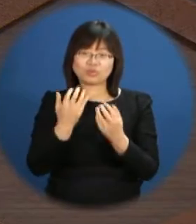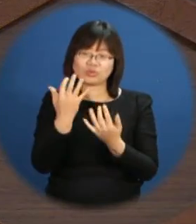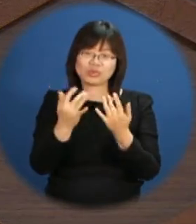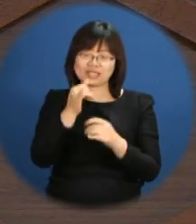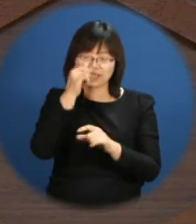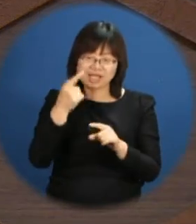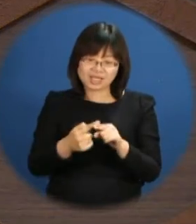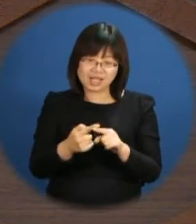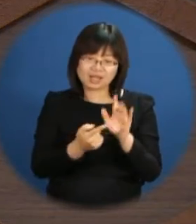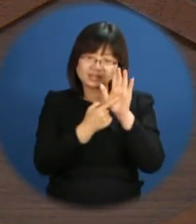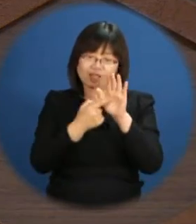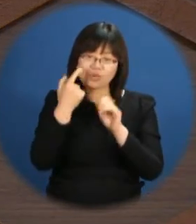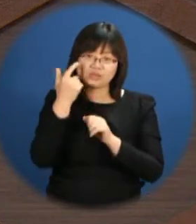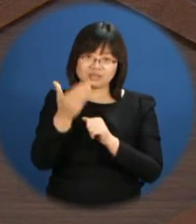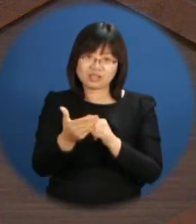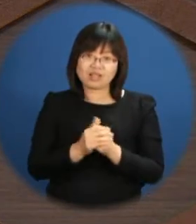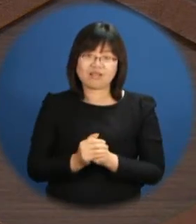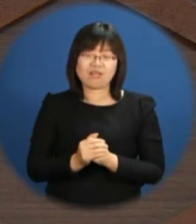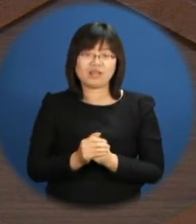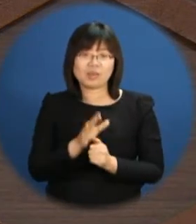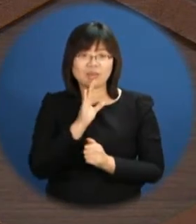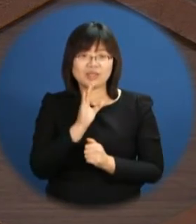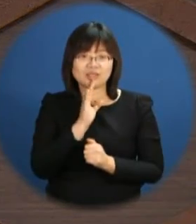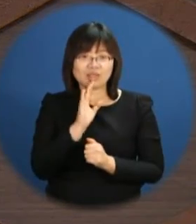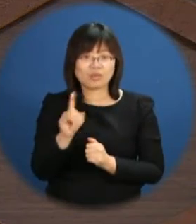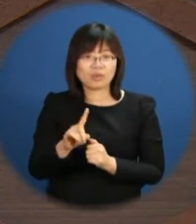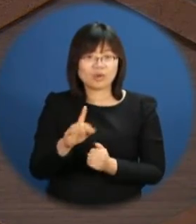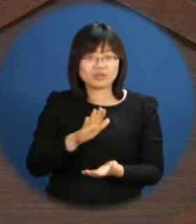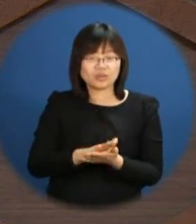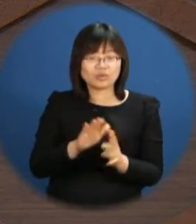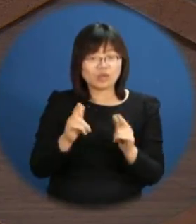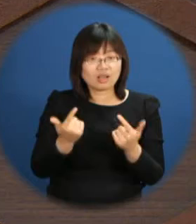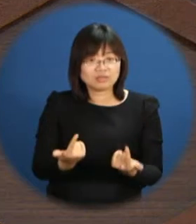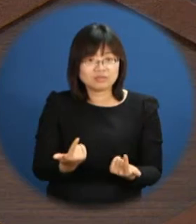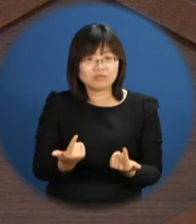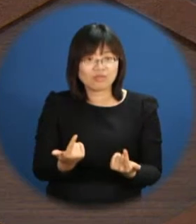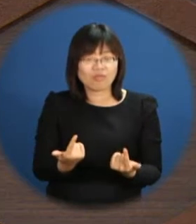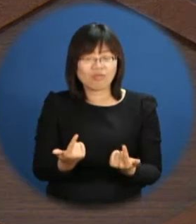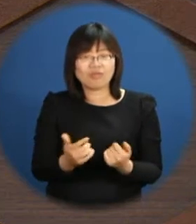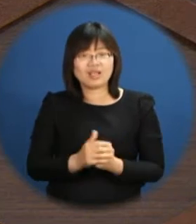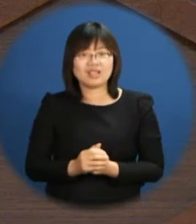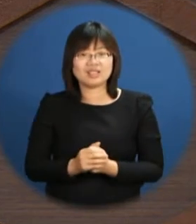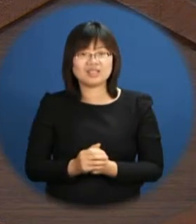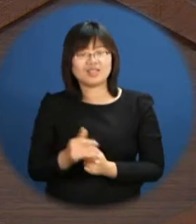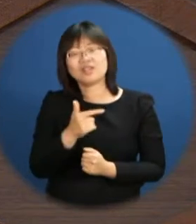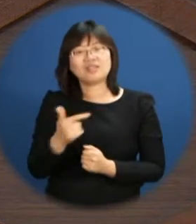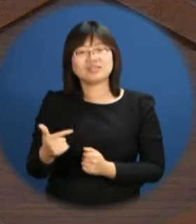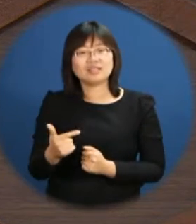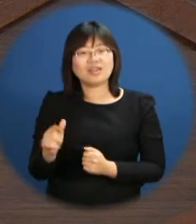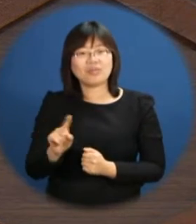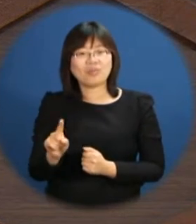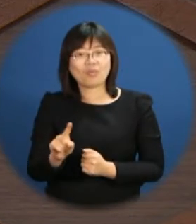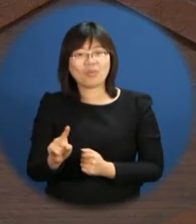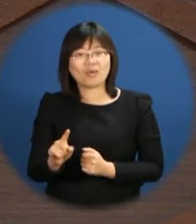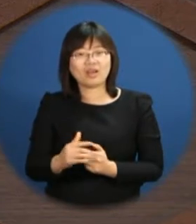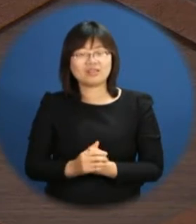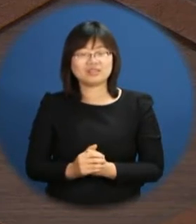있다가 나오는가 그렇죠 이게 뭐 뜨거운 것도 아니고 굉장히 머